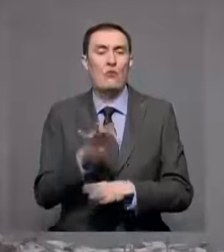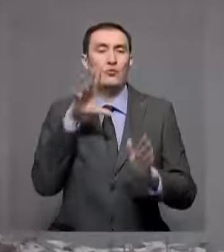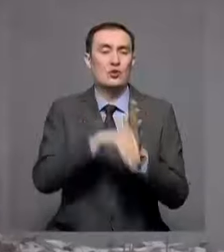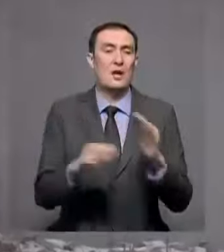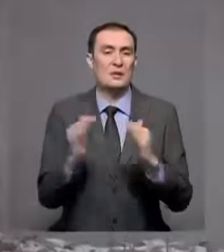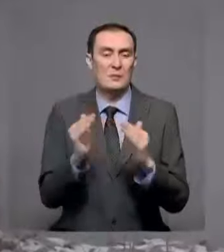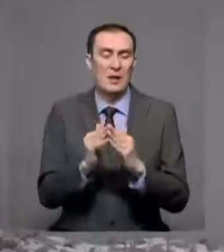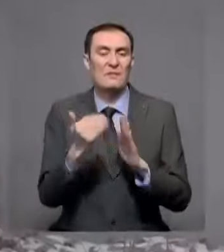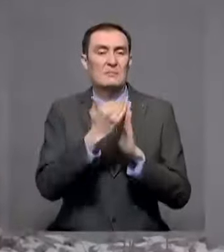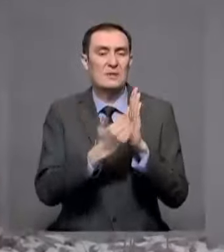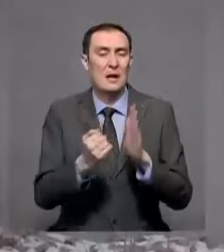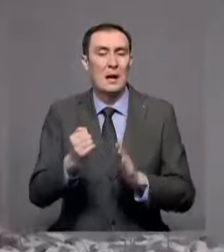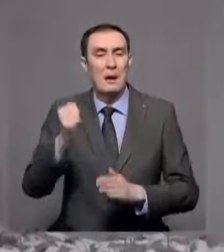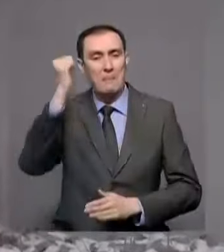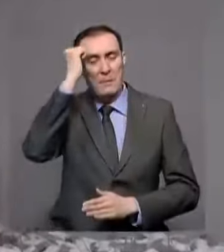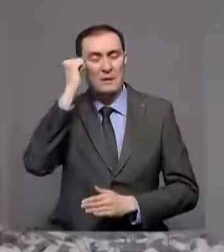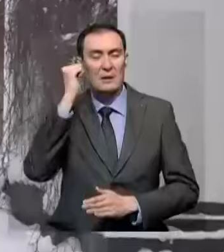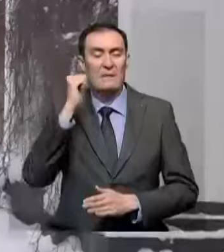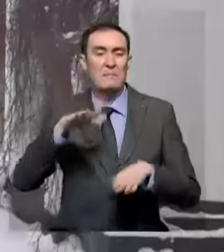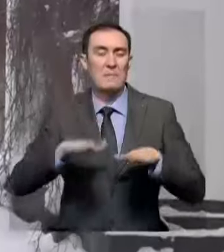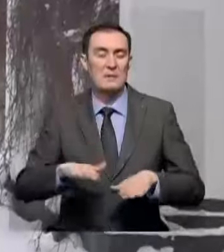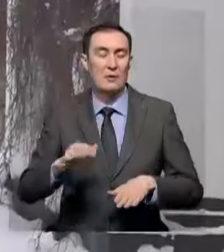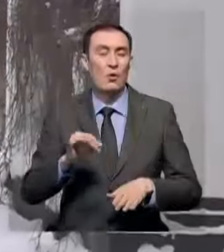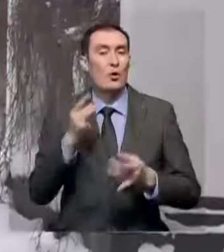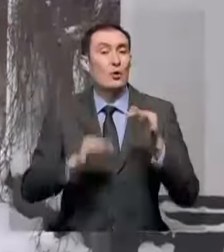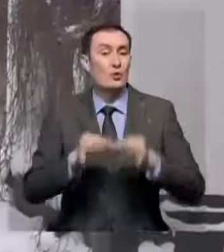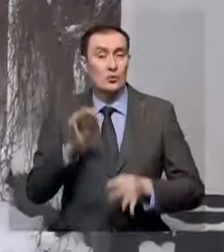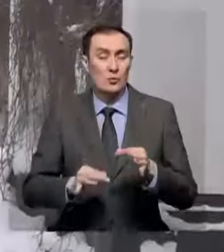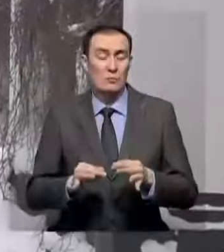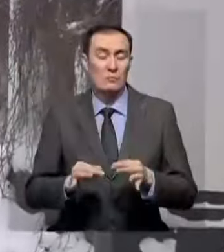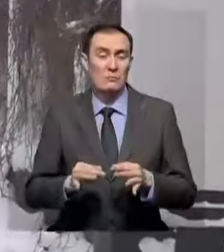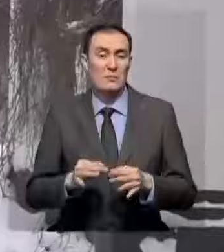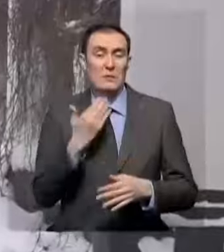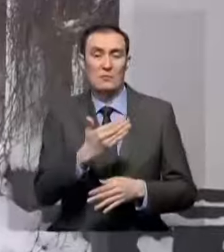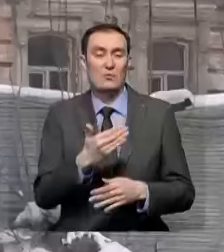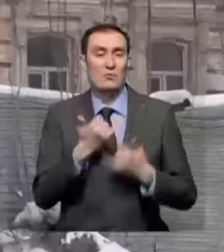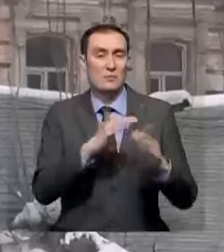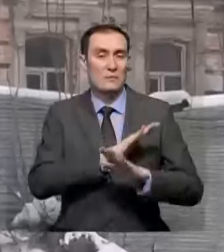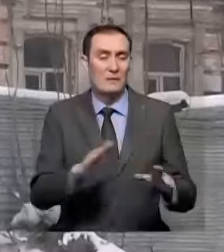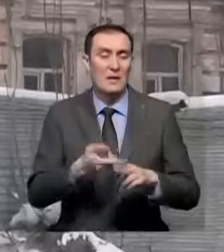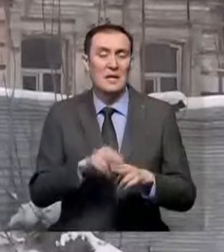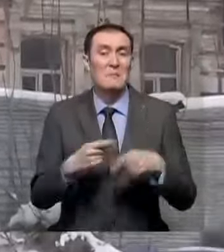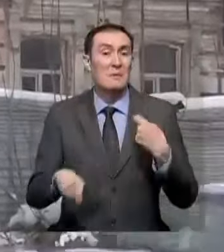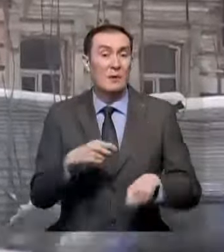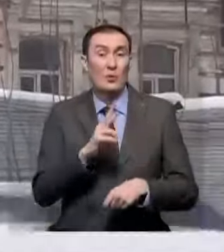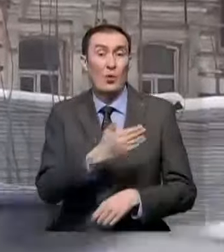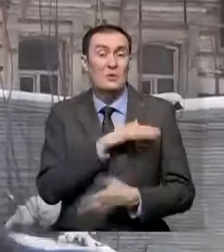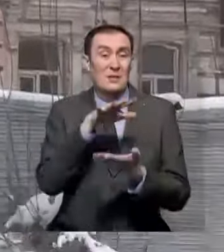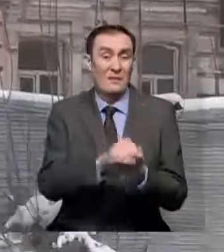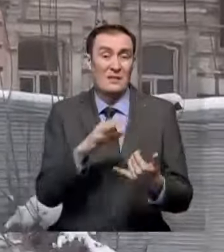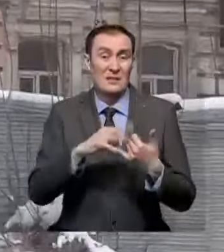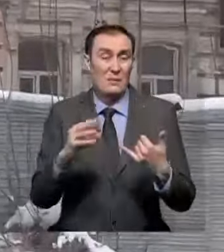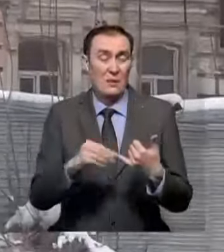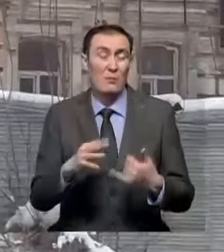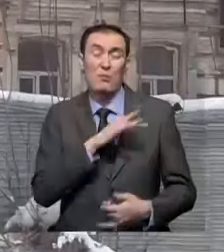включении особняка в список памятников местного значения. Но суд бизнесмен проиграл. Таких привлекательных для предпринимателей земельных участков в